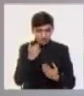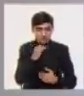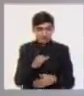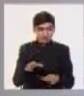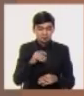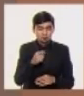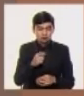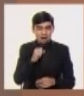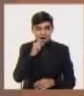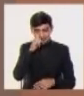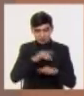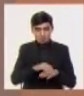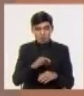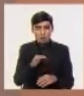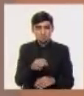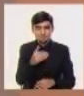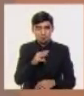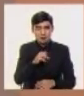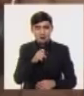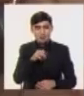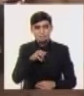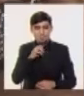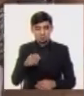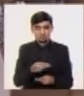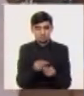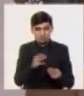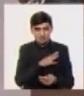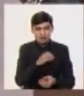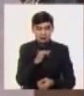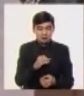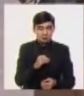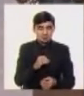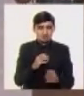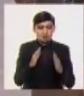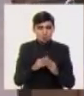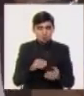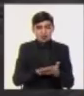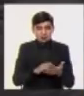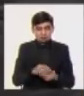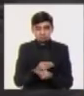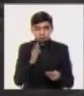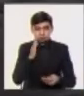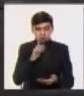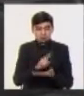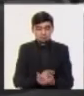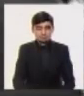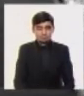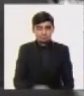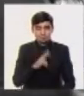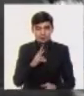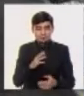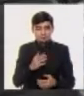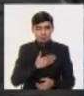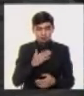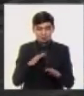Махамбет Дусмухамбетов, который сообщил, что работы по обеспечению жителей жильем будут продолжены. Квартиру получают